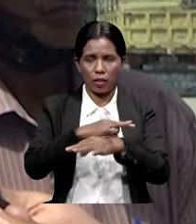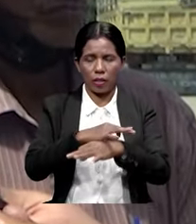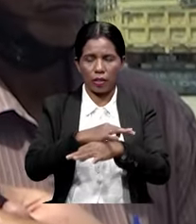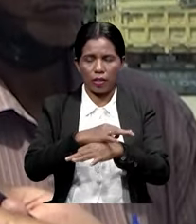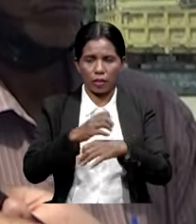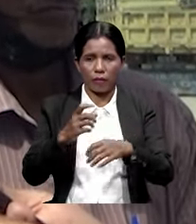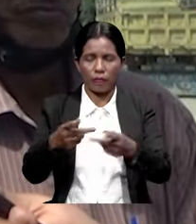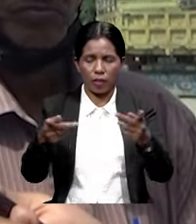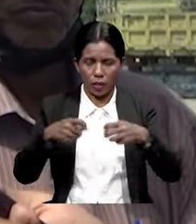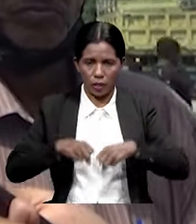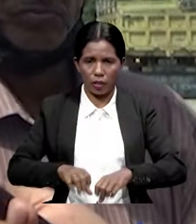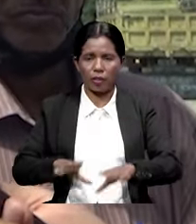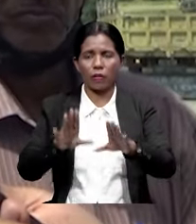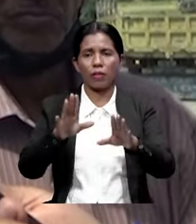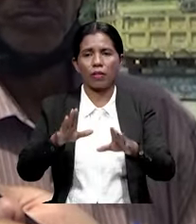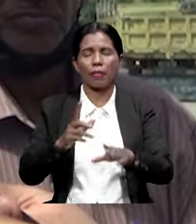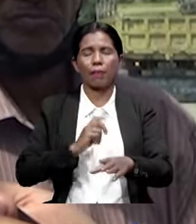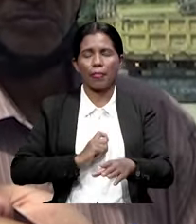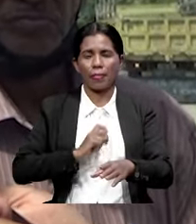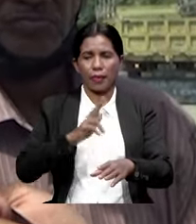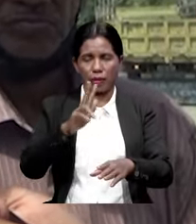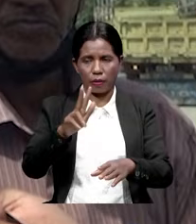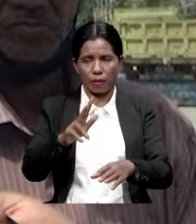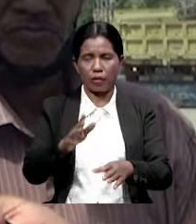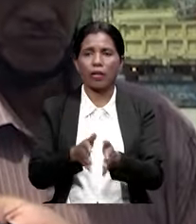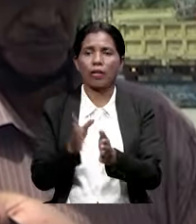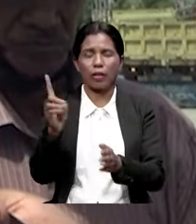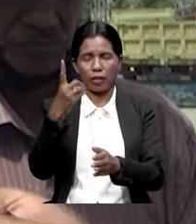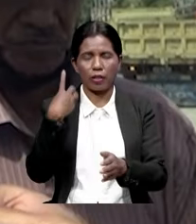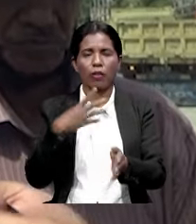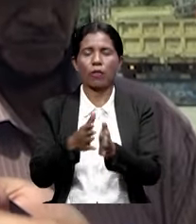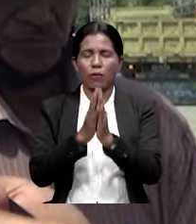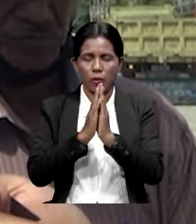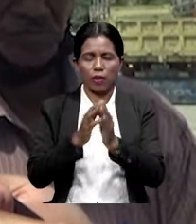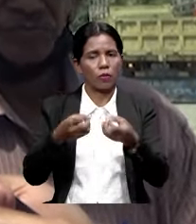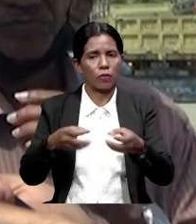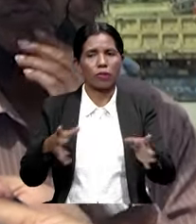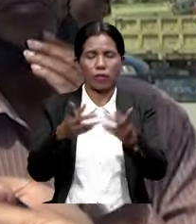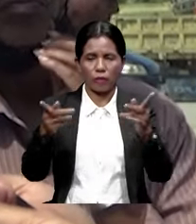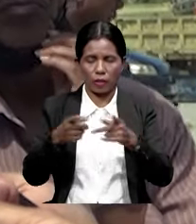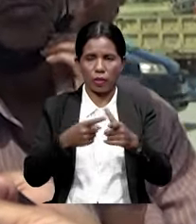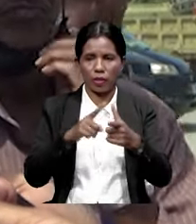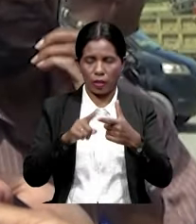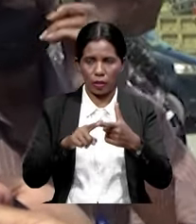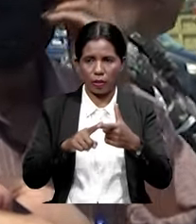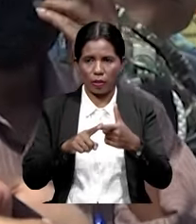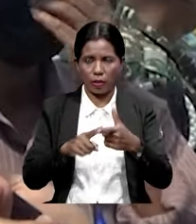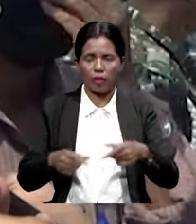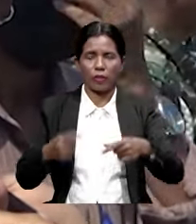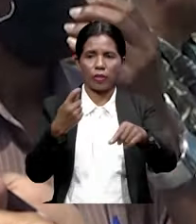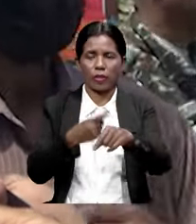ne be de mai de derne ta usu te ya vendedore sirene ne atu na mamu fatin ne para depois fo viva